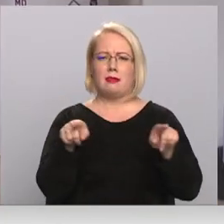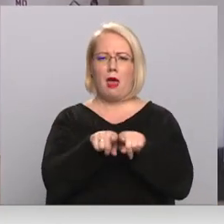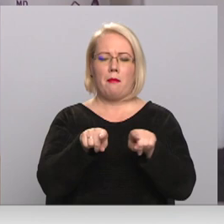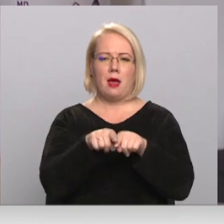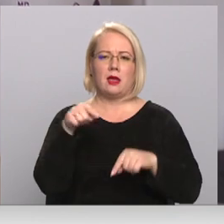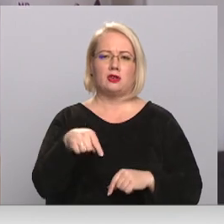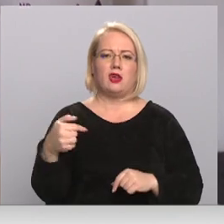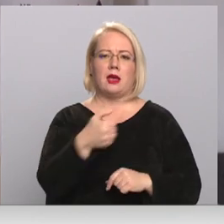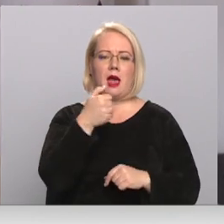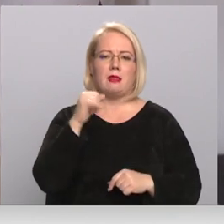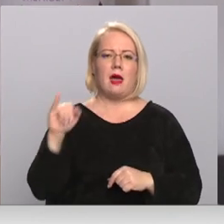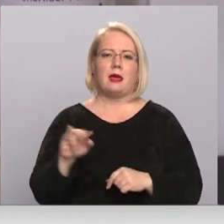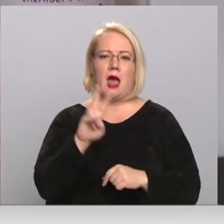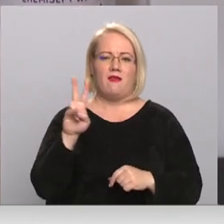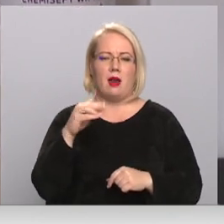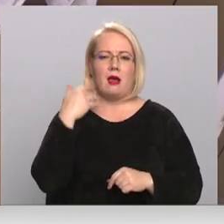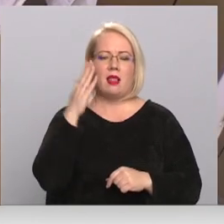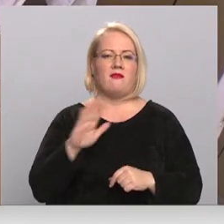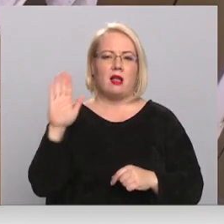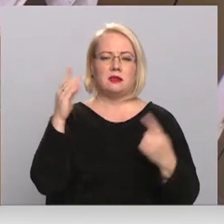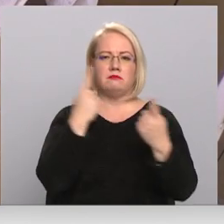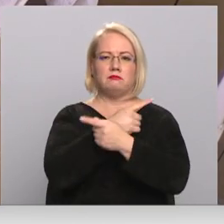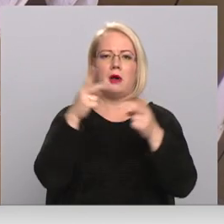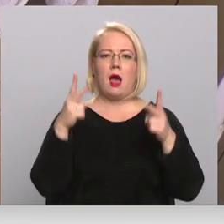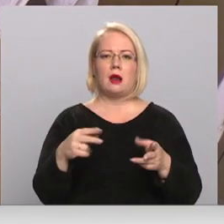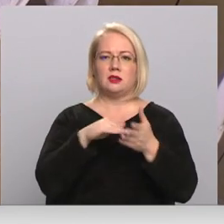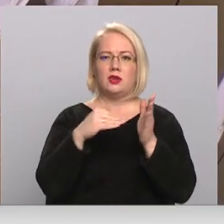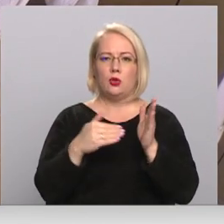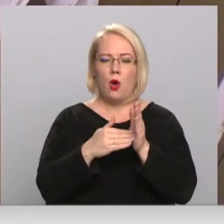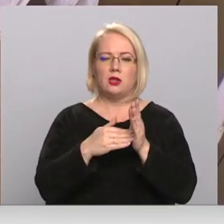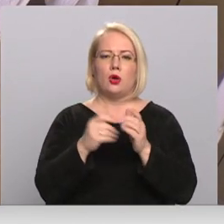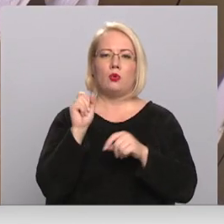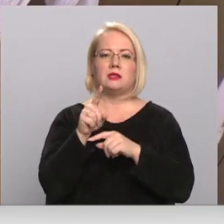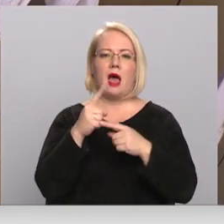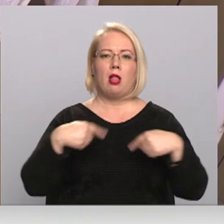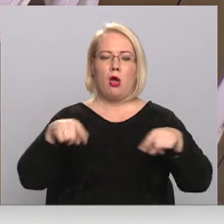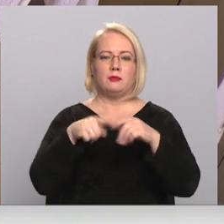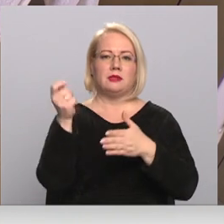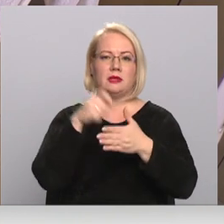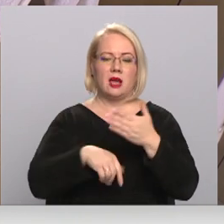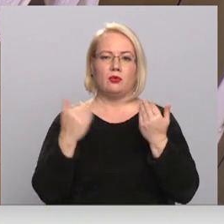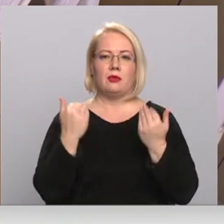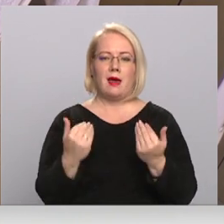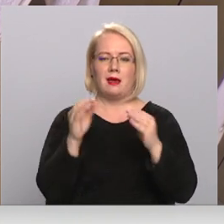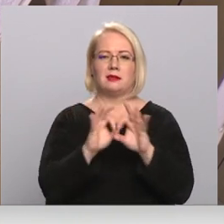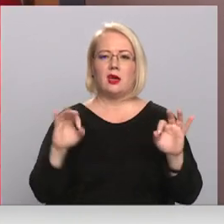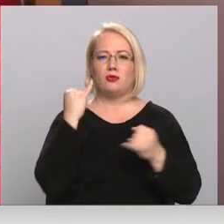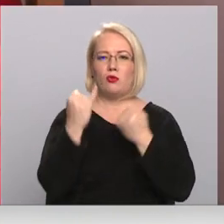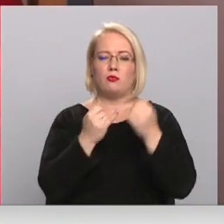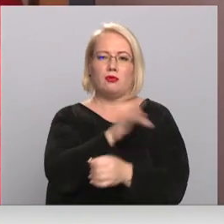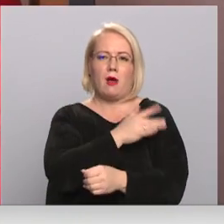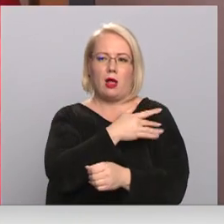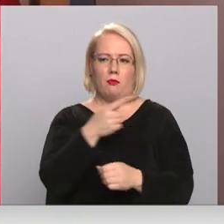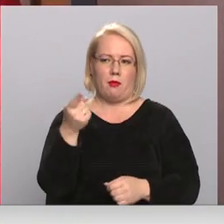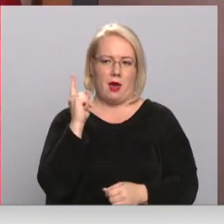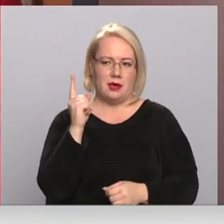šā gada janvārī, kad valstī bija izsludināta ārkārtas situācija un salons bija slēgts, arī tagad skaistumkopšanas pakalpojumi aizliegti. Es,